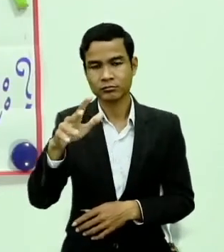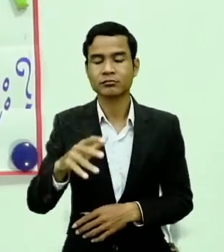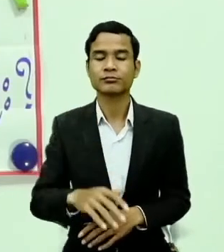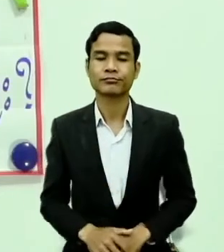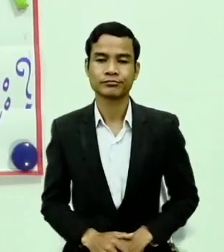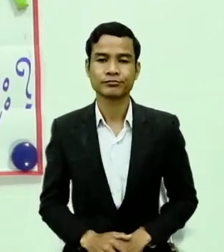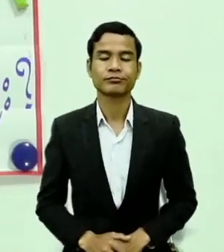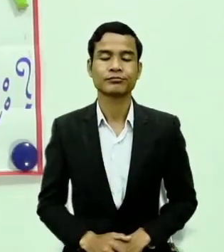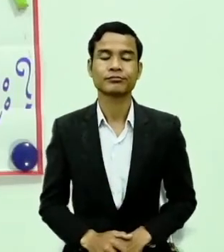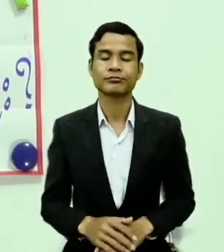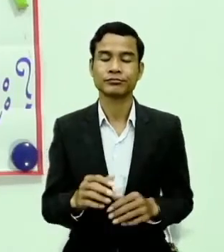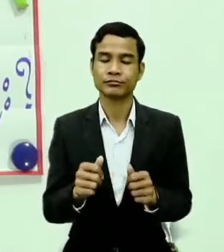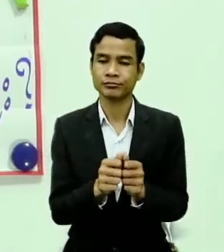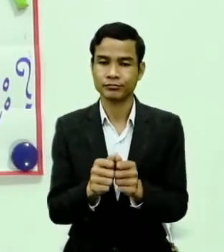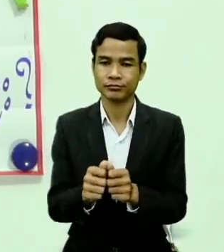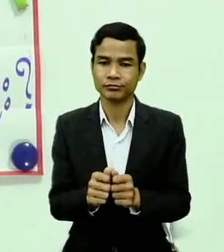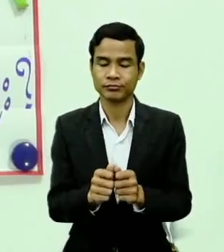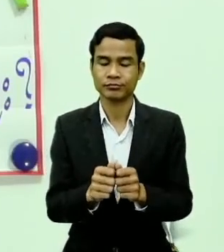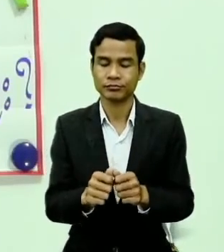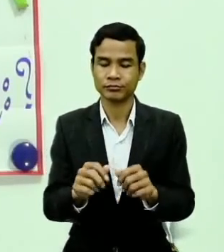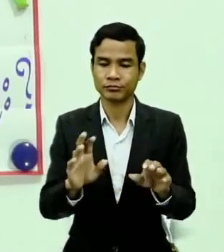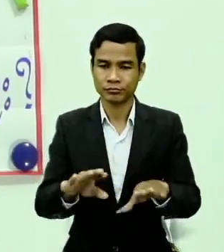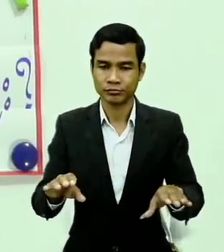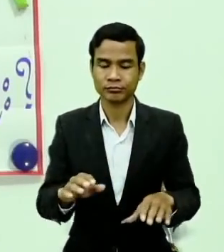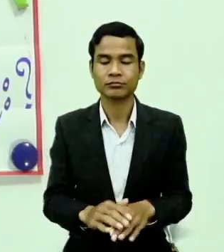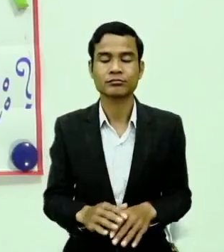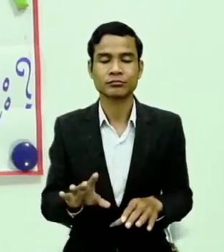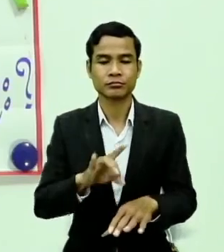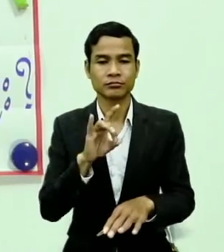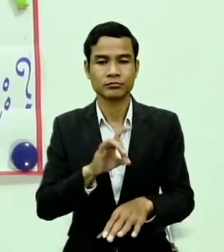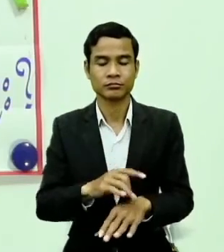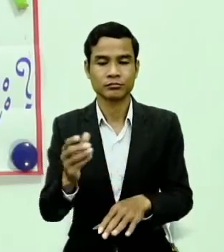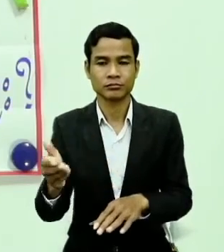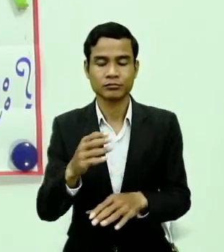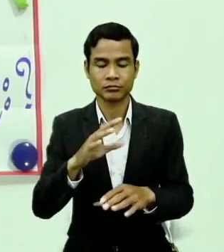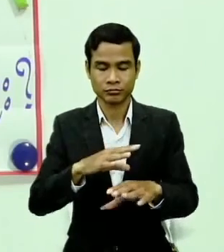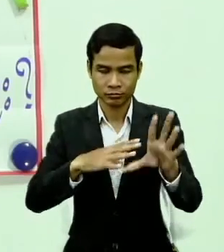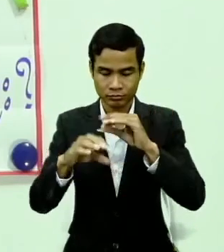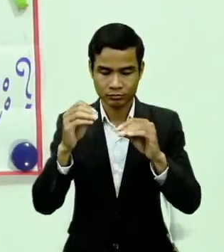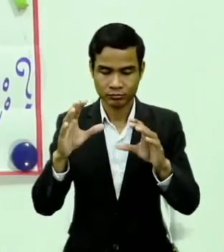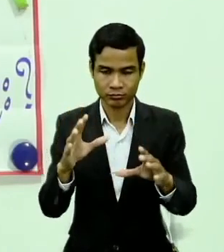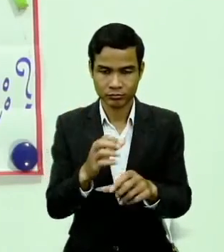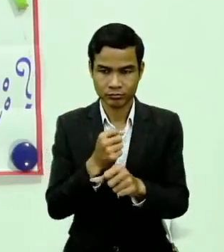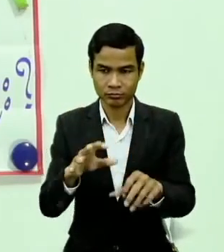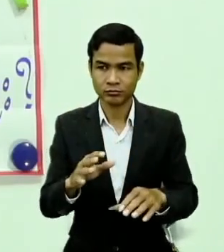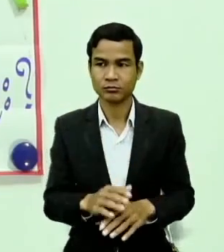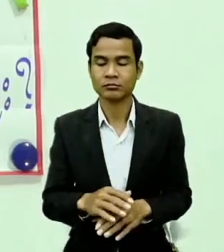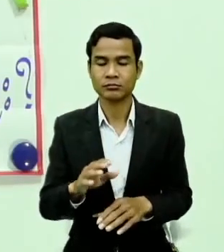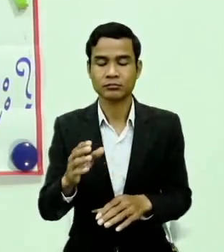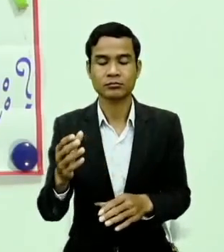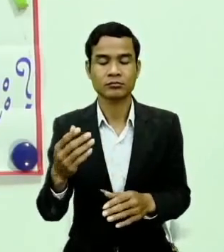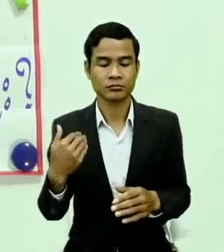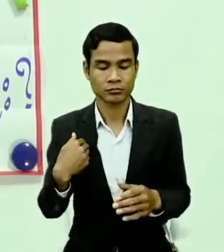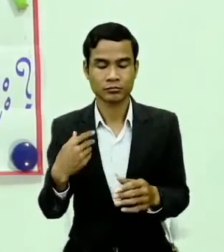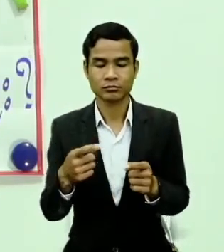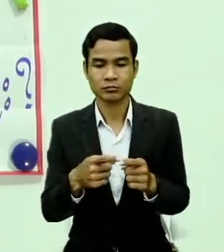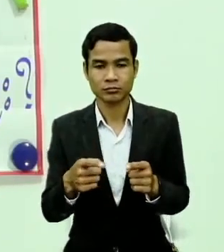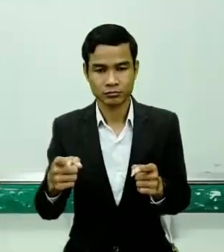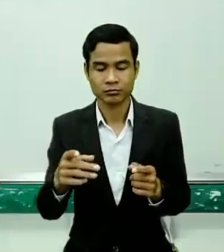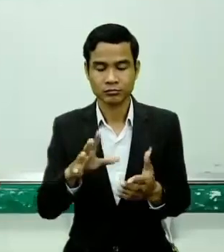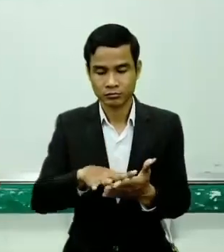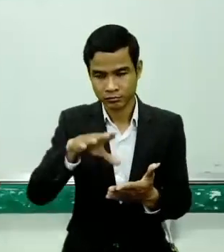Chà. Tâm tâm nâng ní. Nơi bê đài con sạc xa chóp. Hai nơi khăn ông cầm lòng bê sạc